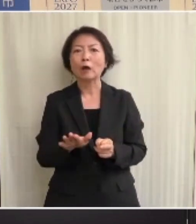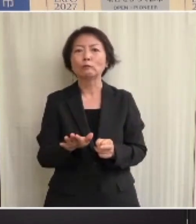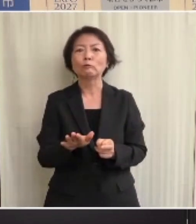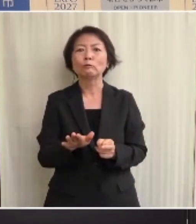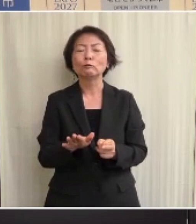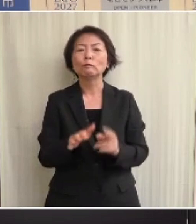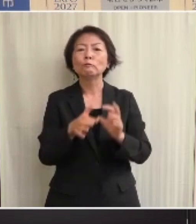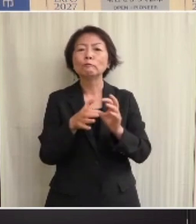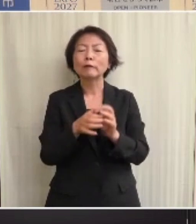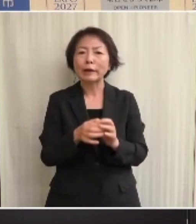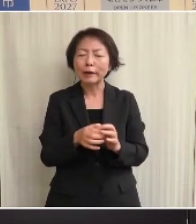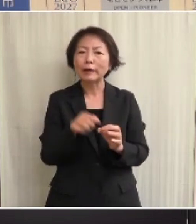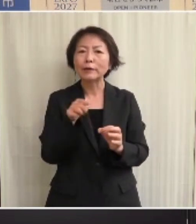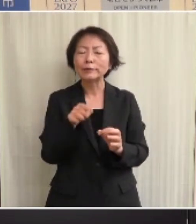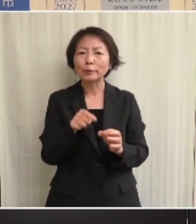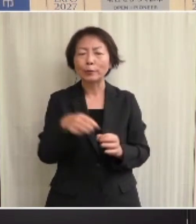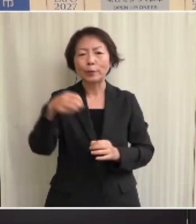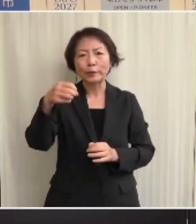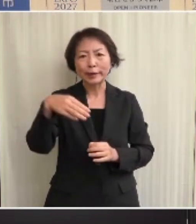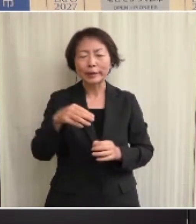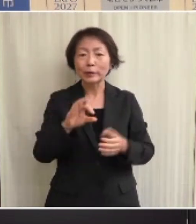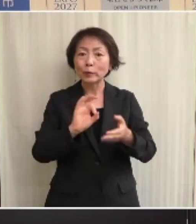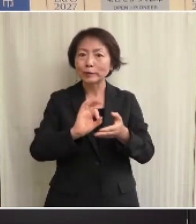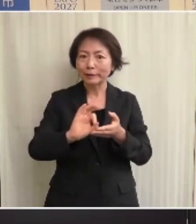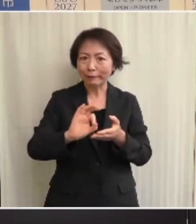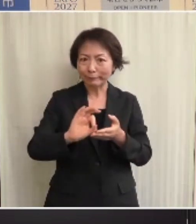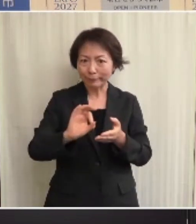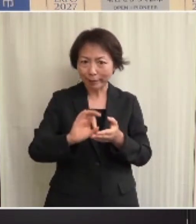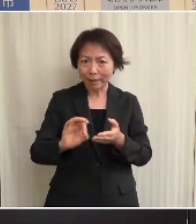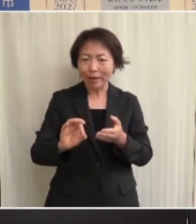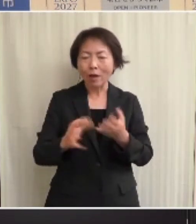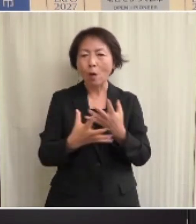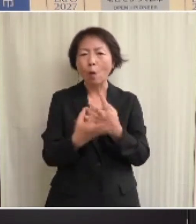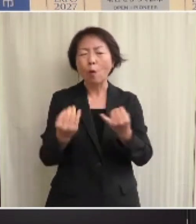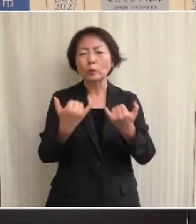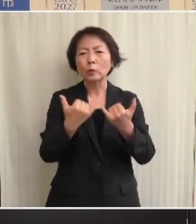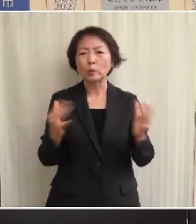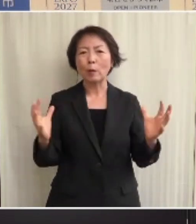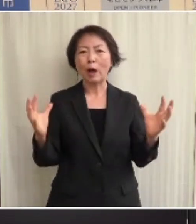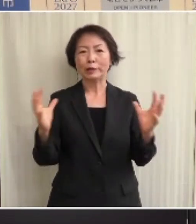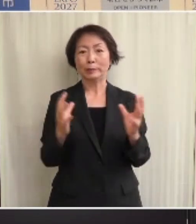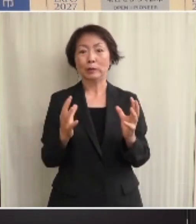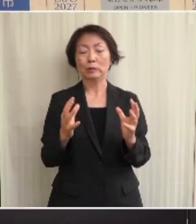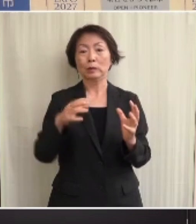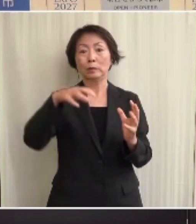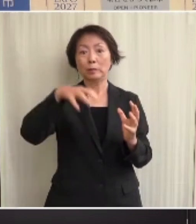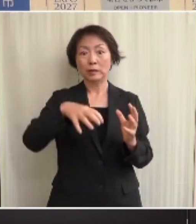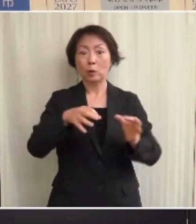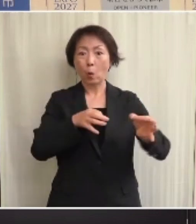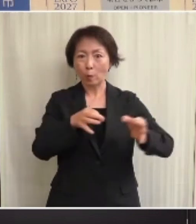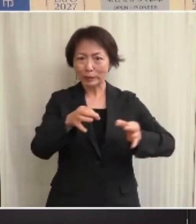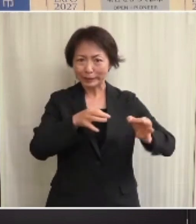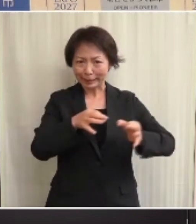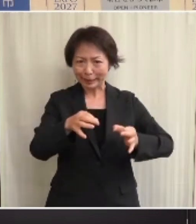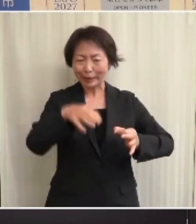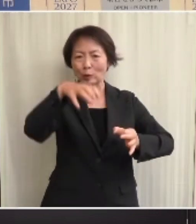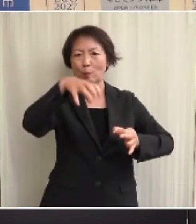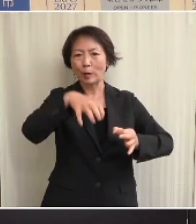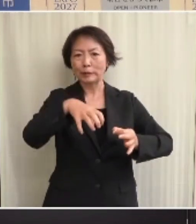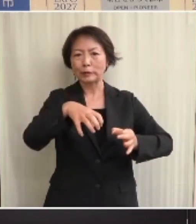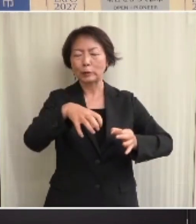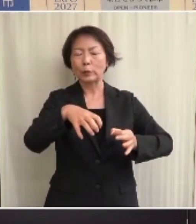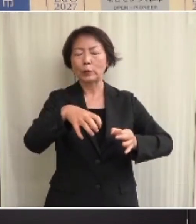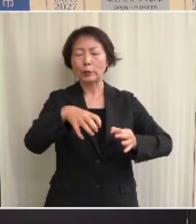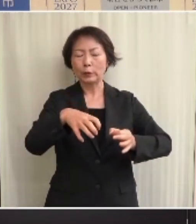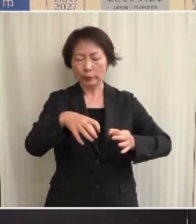ので、そういった点からもですね、こういった多くの方がお集まりになる商業施設でのサイネージの活